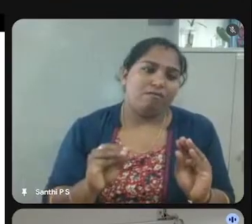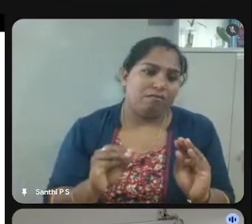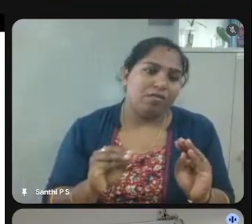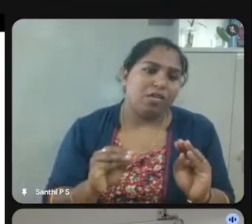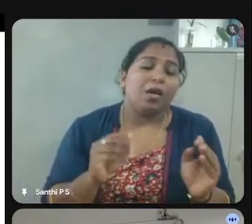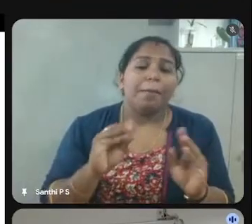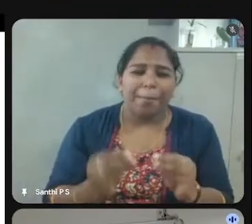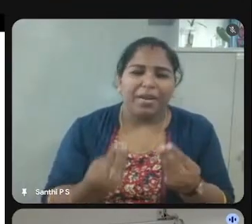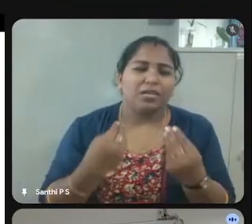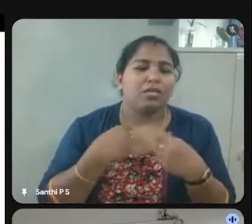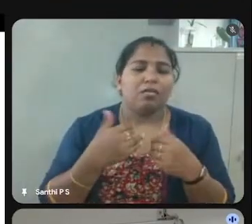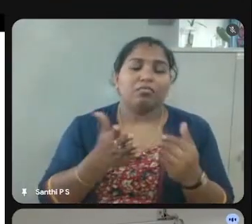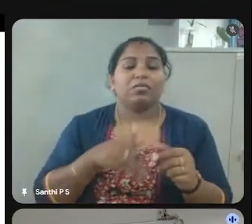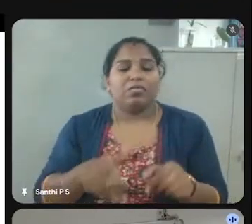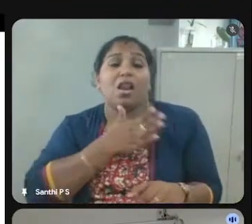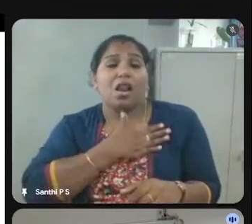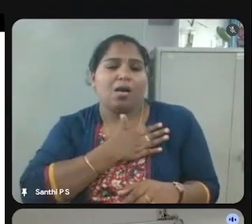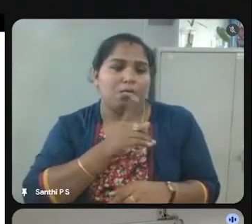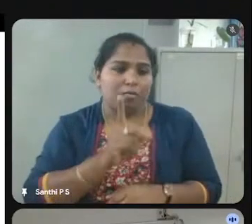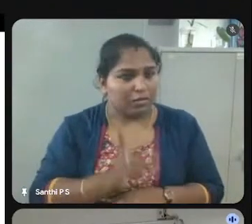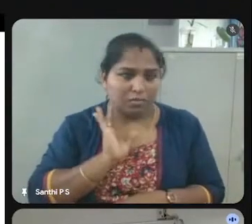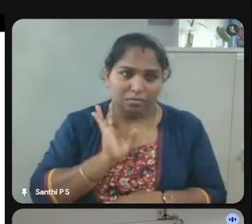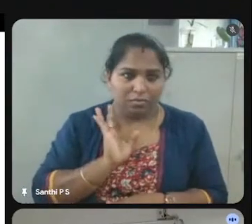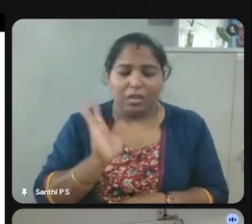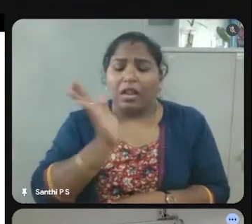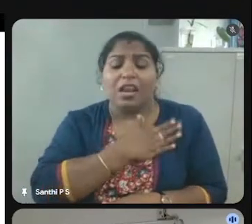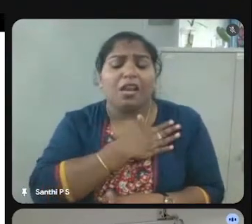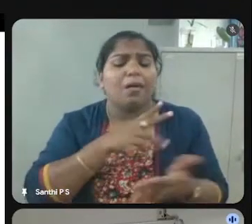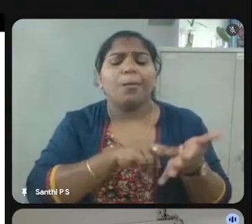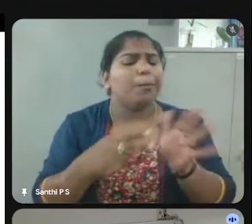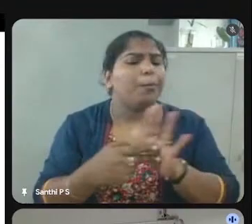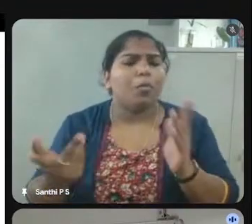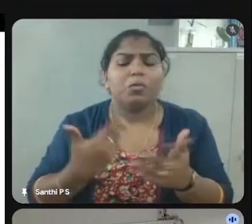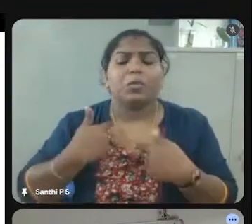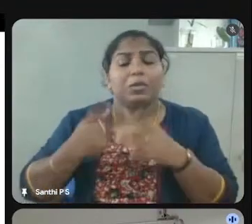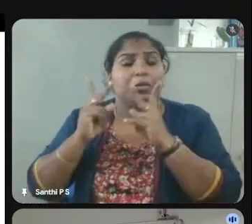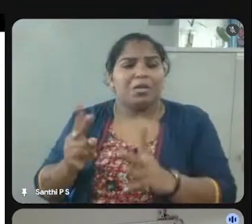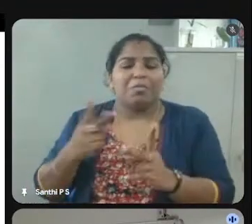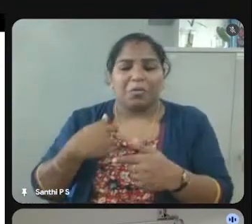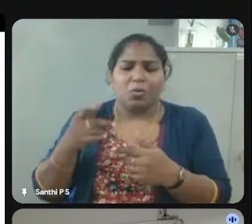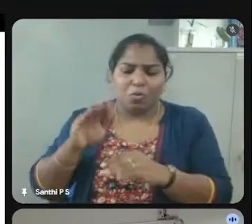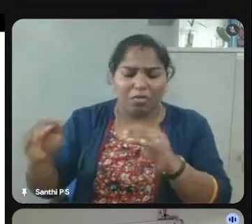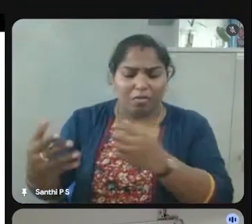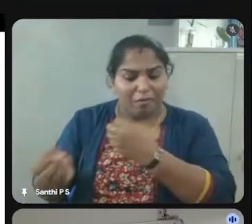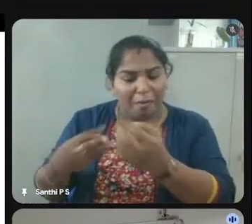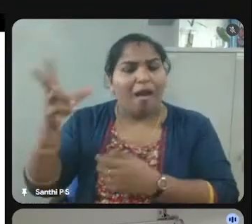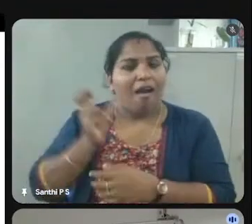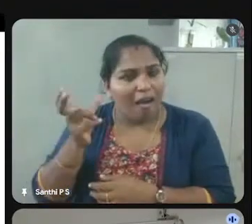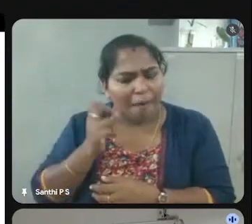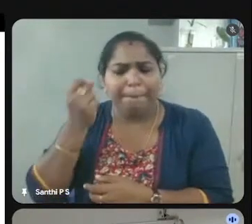മനസ്സിനെ കൊണ്ടുവരാൻ സാധിക്കുക എന്നുള്ളത് അത്യാവശ്യമാണ്. അങ്ങനെ കൊണ്ടുവരാൻ സാധിക്കുന്ന ഒരു വ്യക്തിക്ക് നമ്മുടെ കുട്ടിയിൽ ഒരു സുരക്ഷിതത്വം അല്ലെങ്കിൽ ഒരു സ്നേഹവും അനുഭവിക്കാനുള്ള